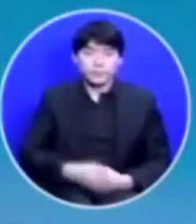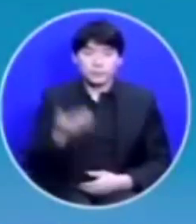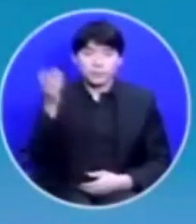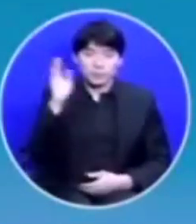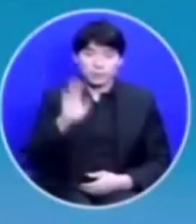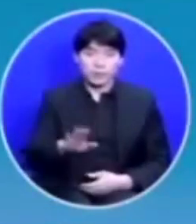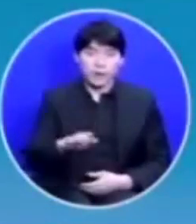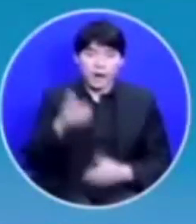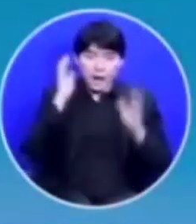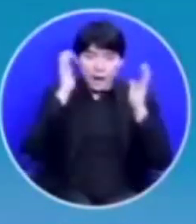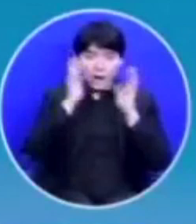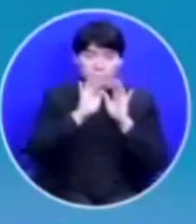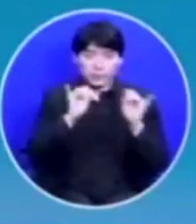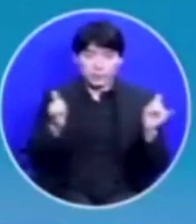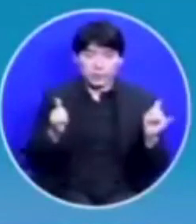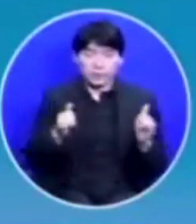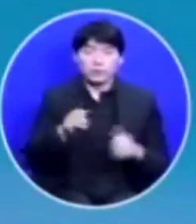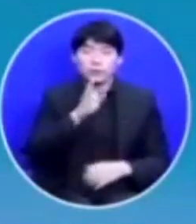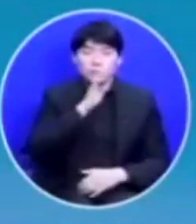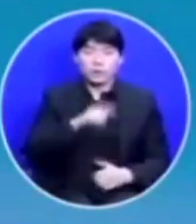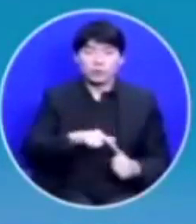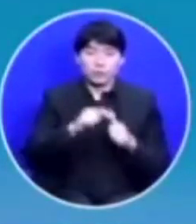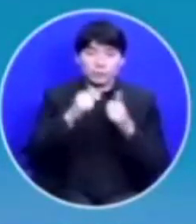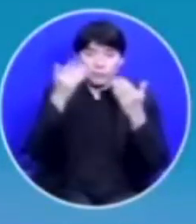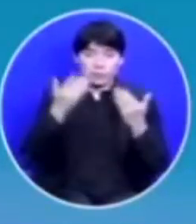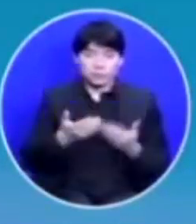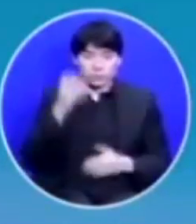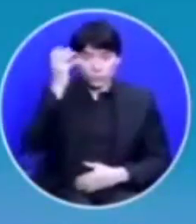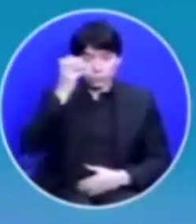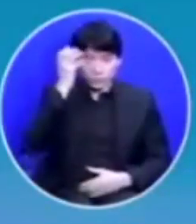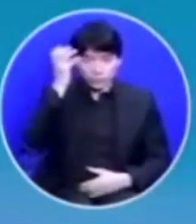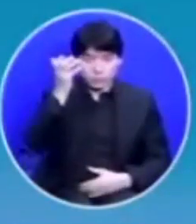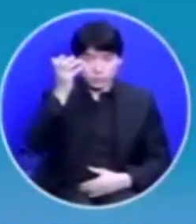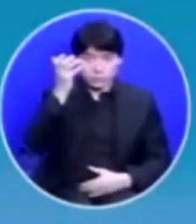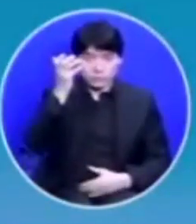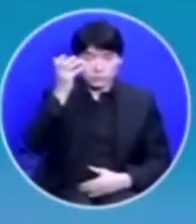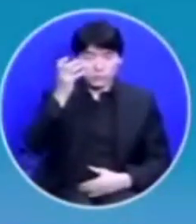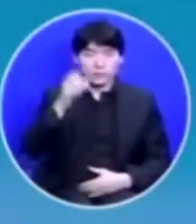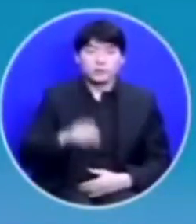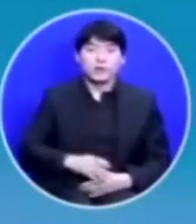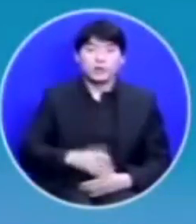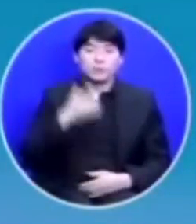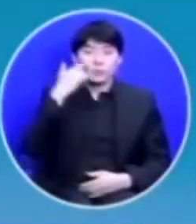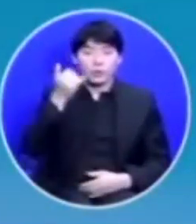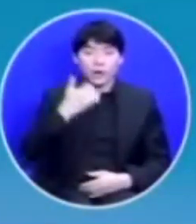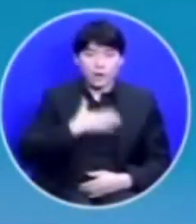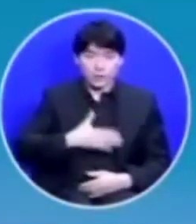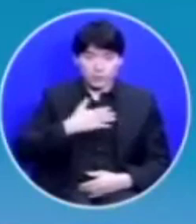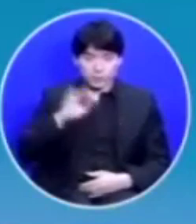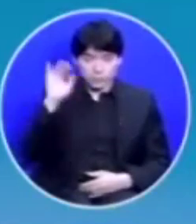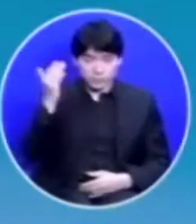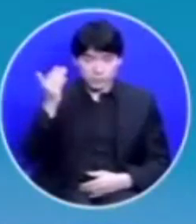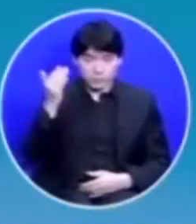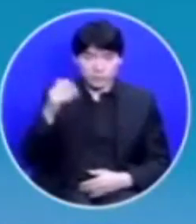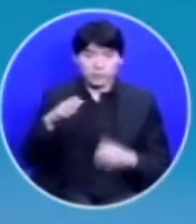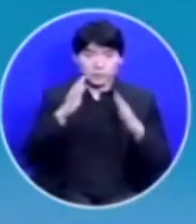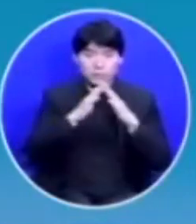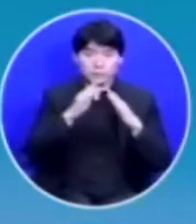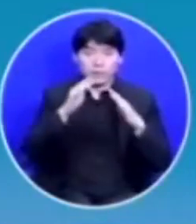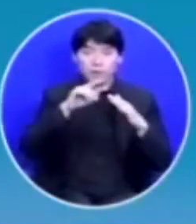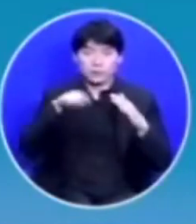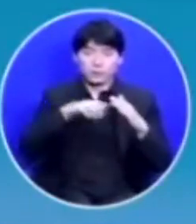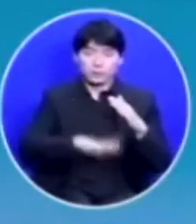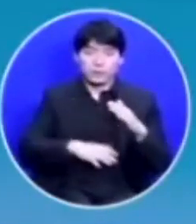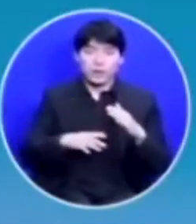그러나 그 아이가 진짜 구원받은 영혼 인지는 부모가 않은 겁니다 집에서 아이를 보면